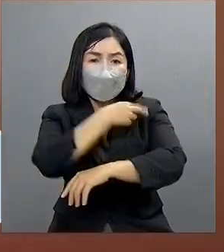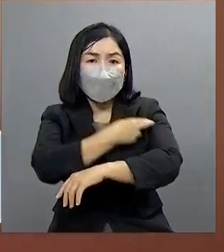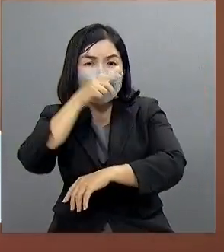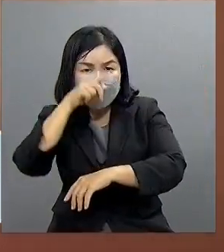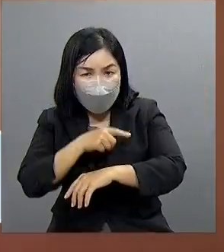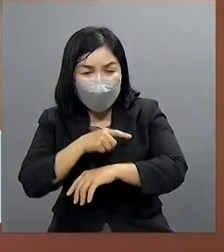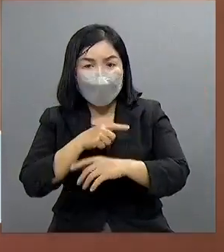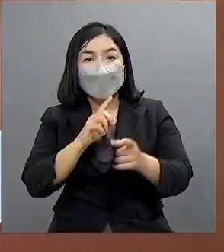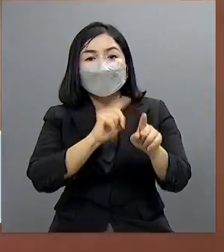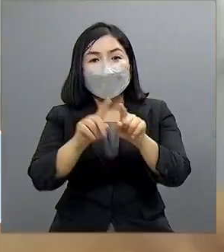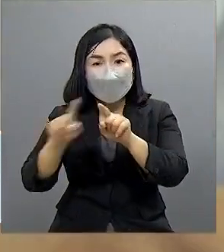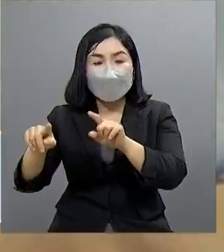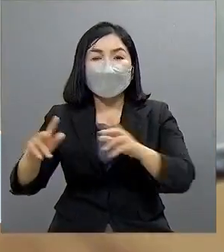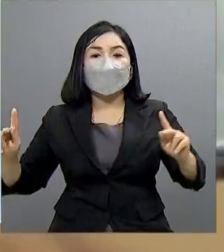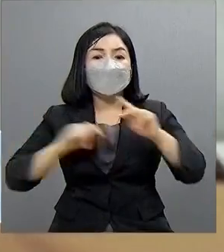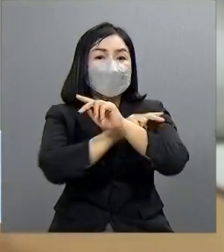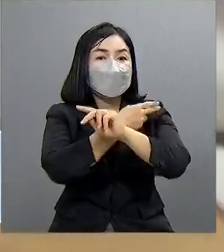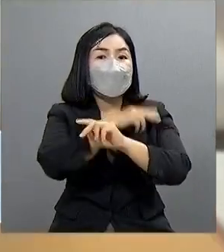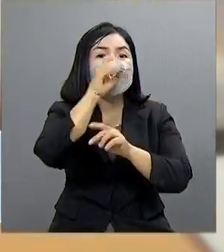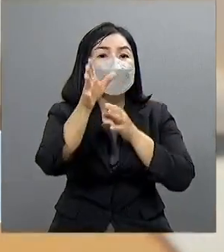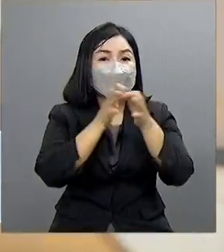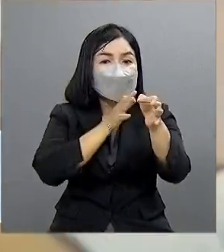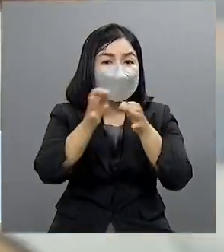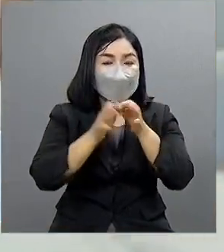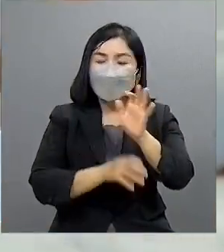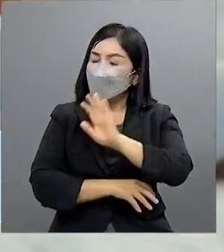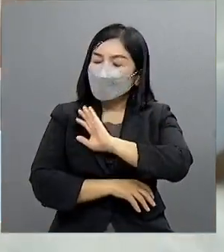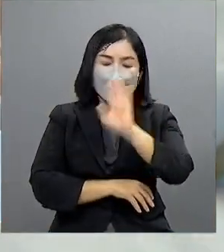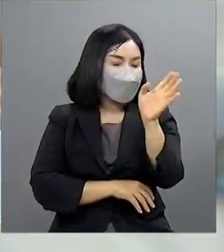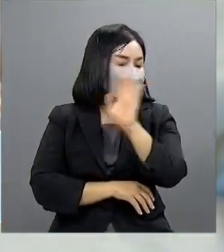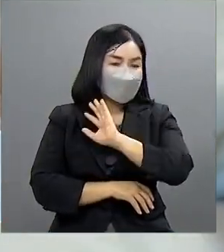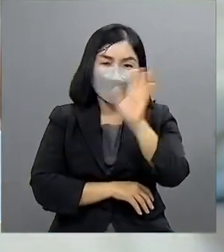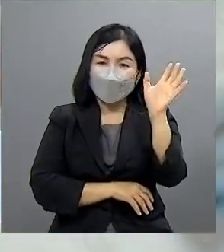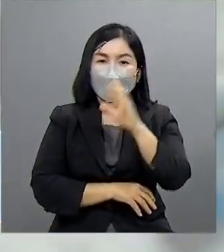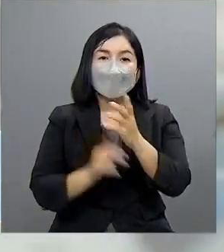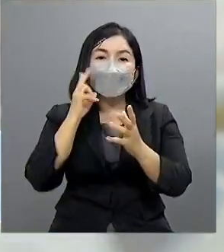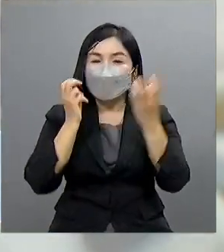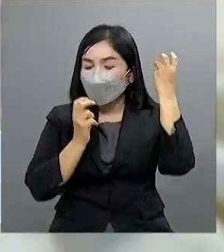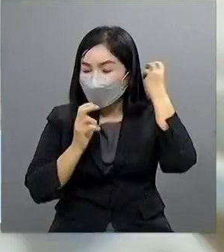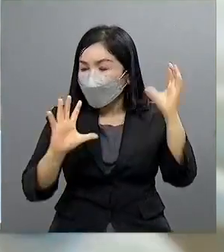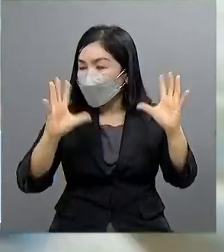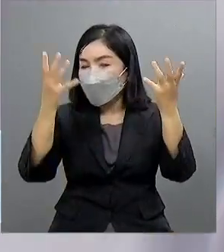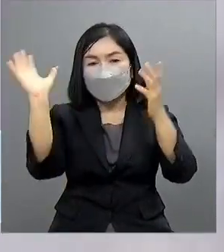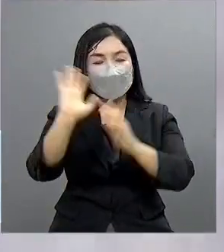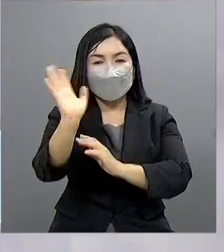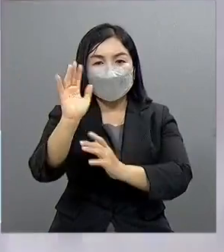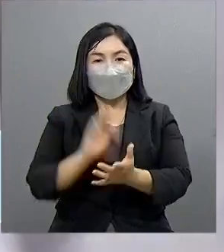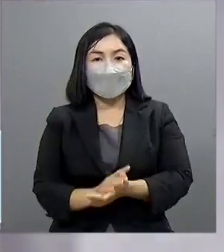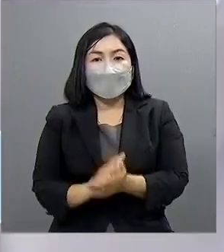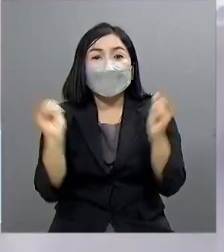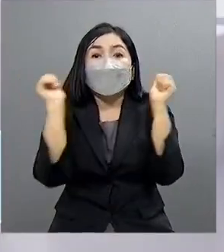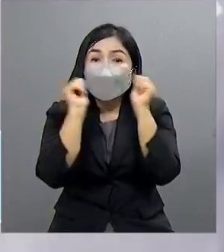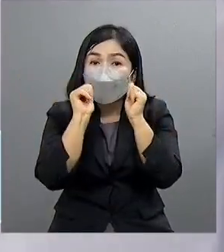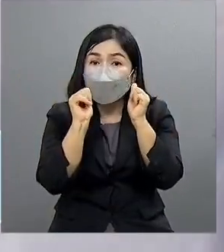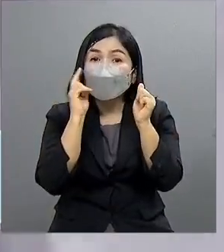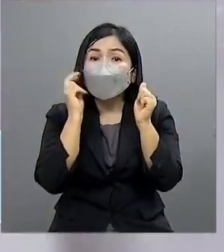งสาธารณสุขชี้แจงว่าเรื่องนี้ไม่เป็นความจริงค่ะ คุณผู้ชมครับการนำน้ำแข็งที่มีความเย็นไปวางไว้บนร่างก